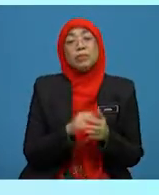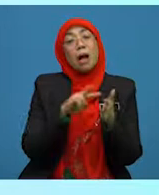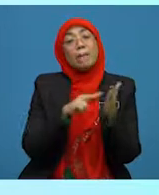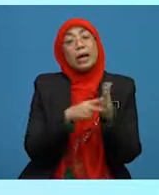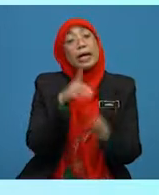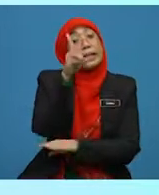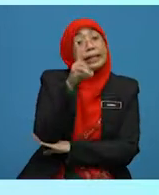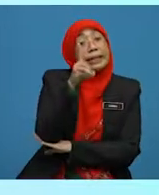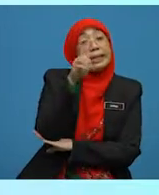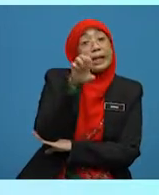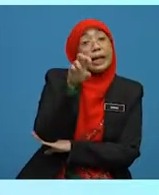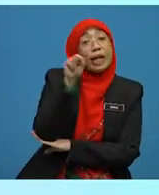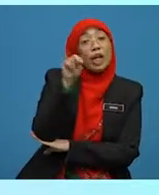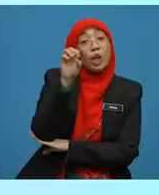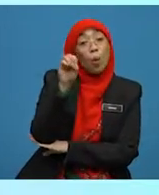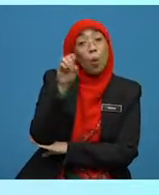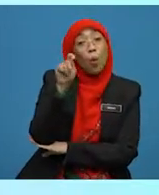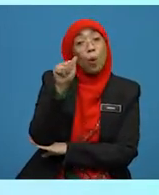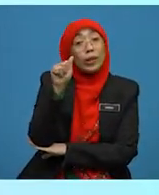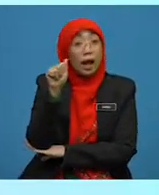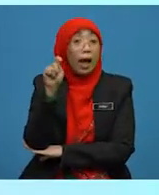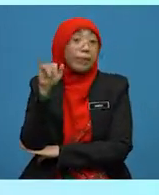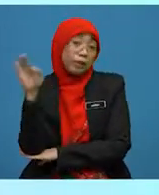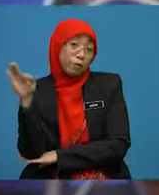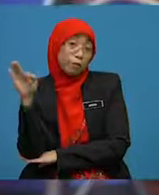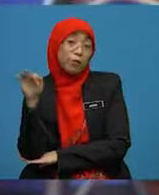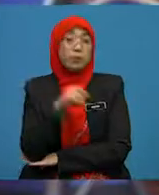makna denotatif dan makna konotatif.